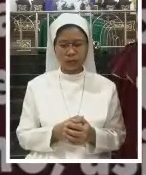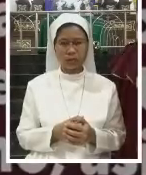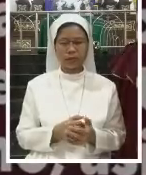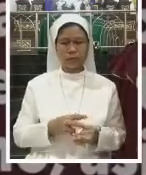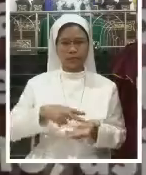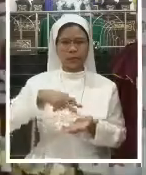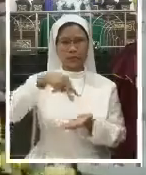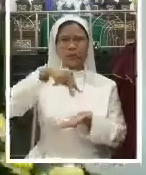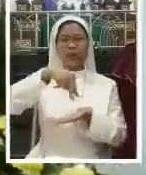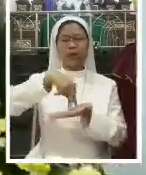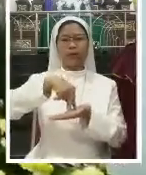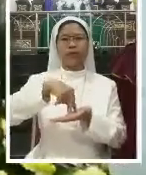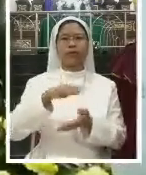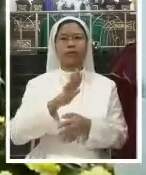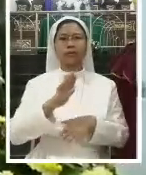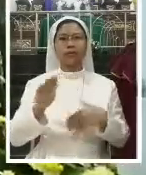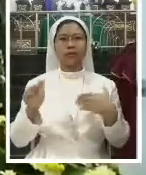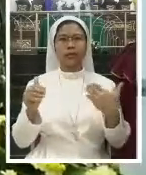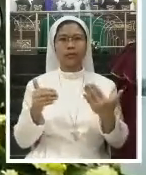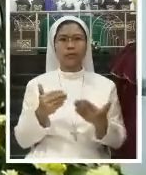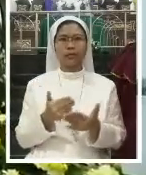Matindog po ang gabos.